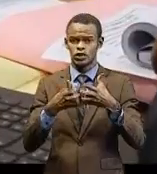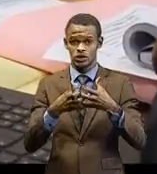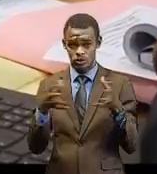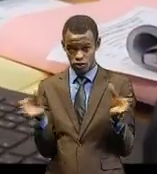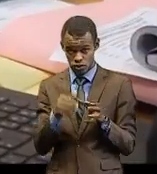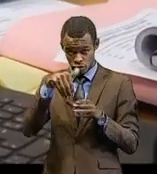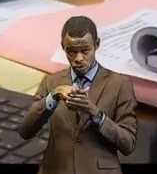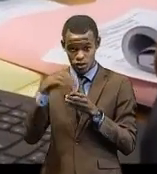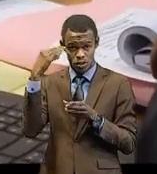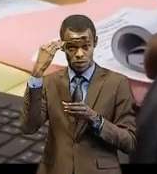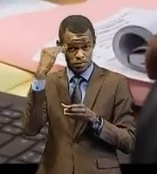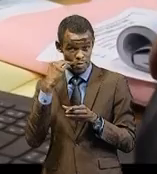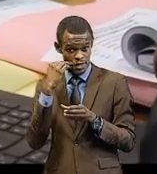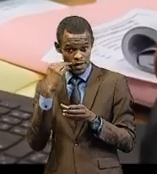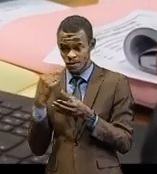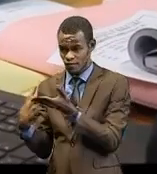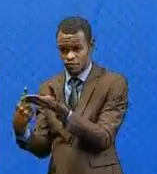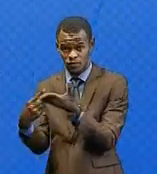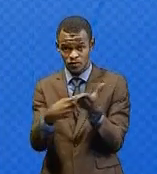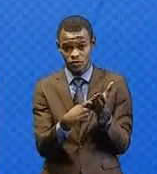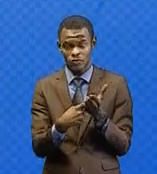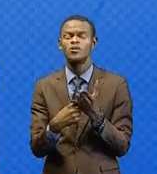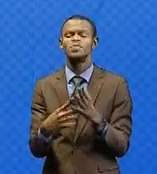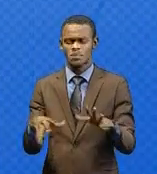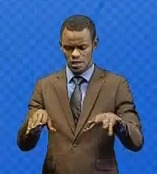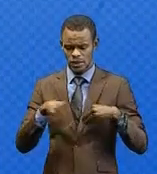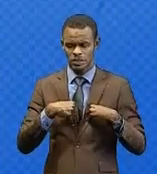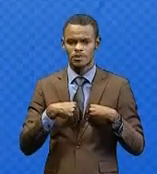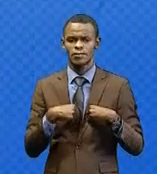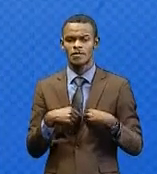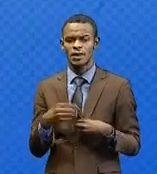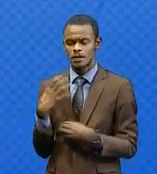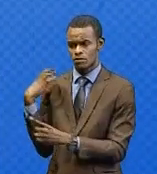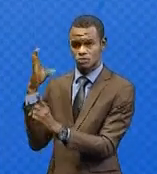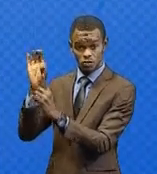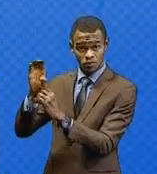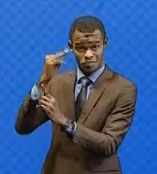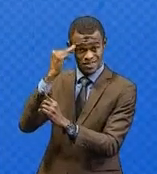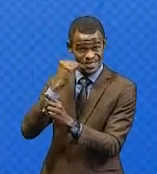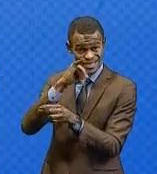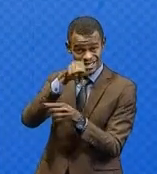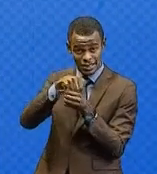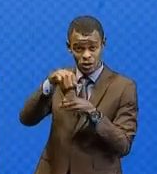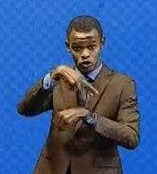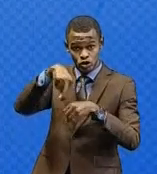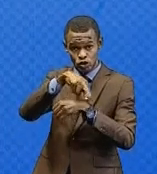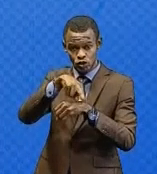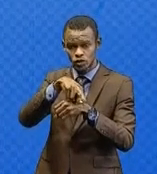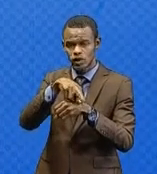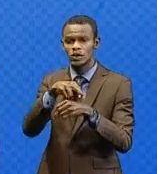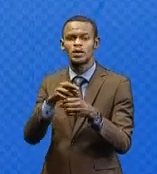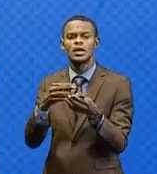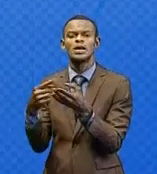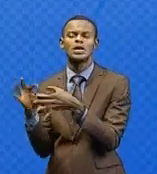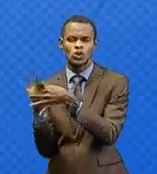et a chargé le ministre de l'intégration régionale d'approcher les ministres sectoriels impliqués sous la coordination